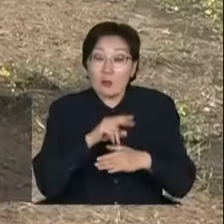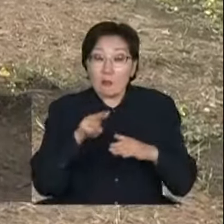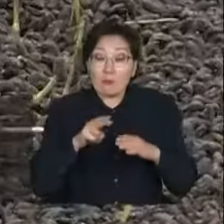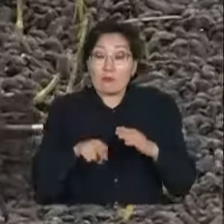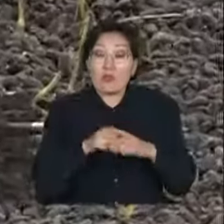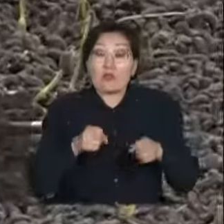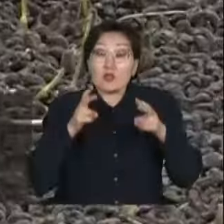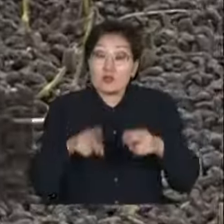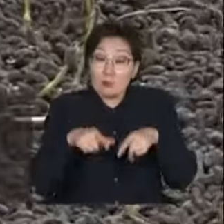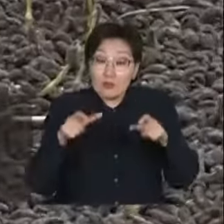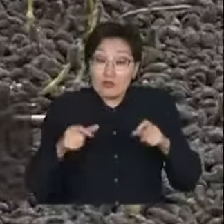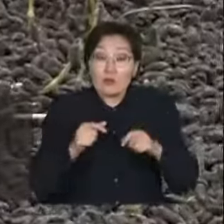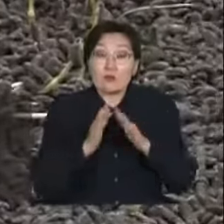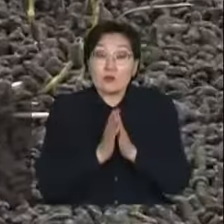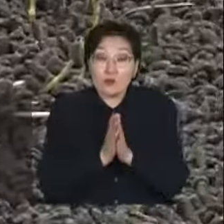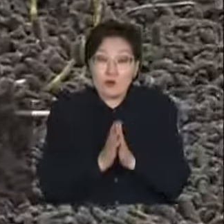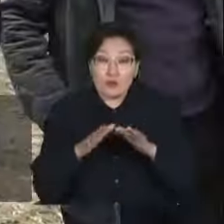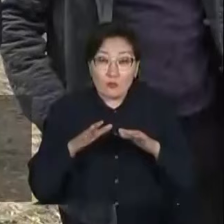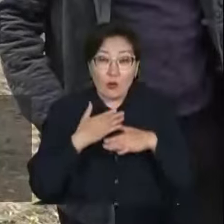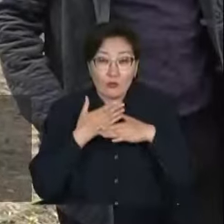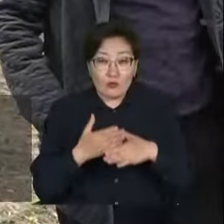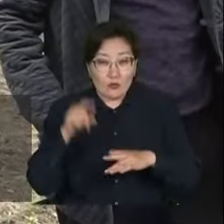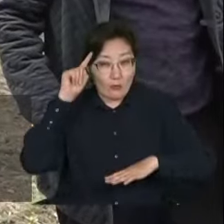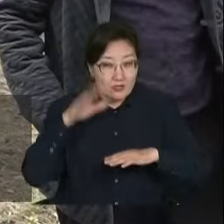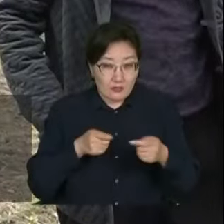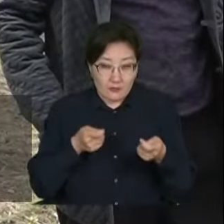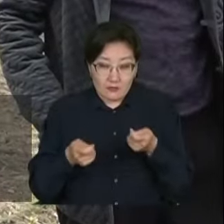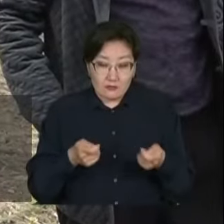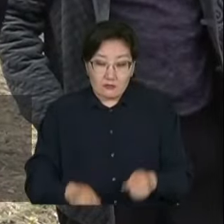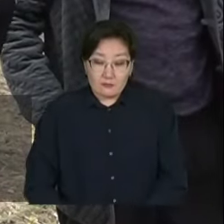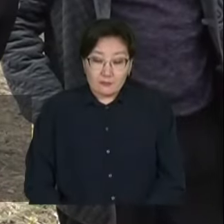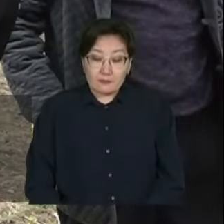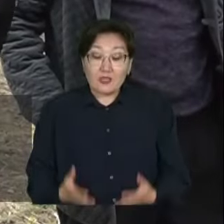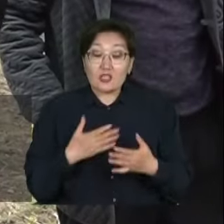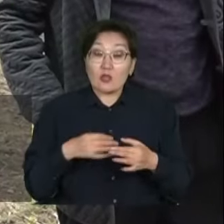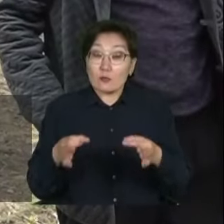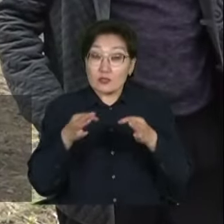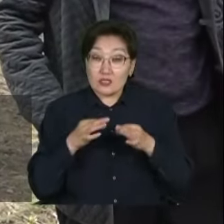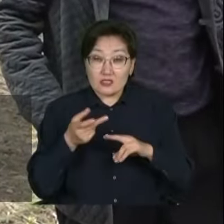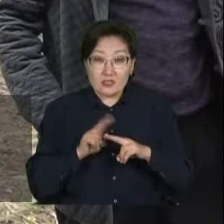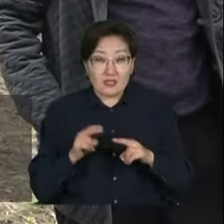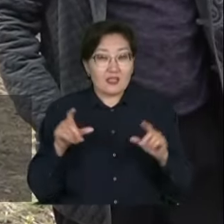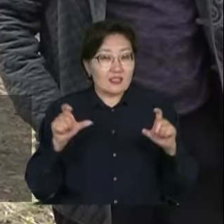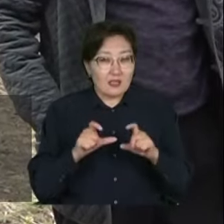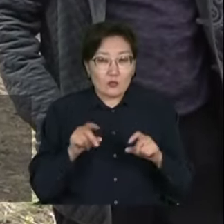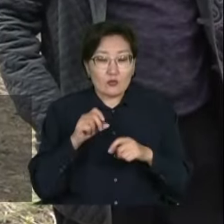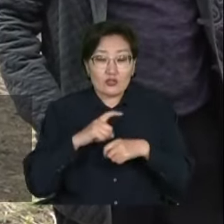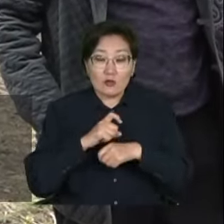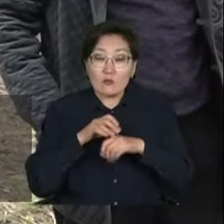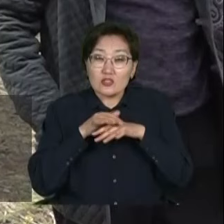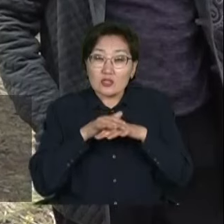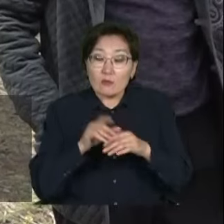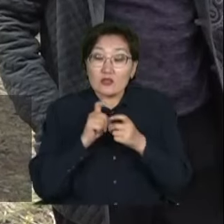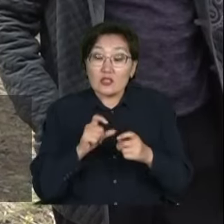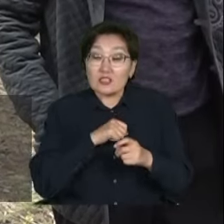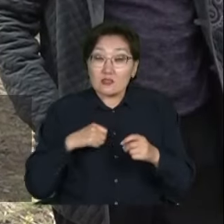угрозой, поэтому жители просят помощи у местных властей. Нам сказали, что это не карантинный жук. Бороться с ним самим.